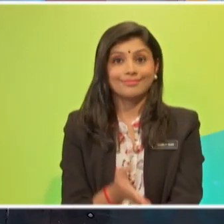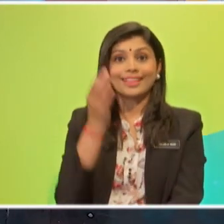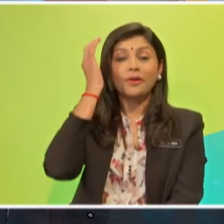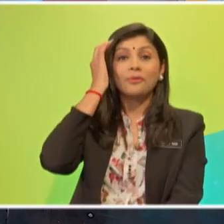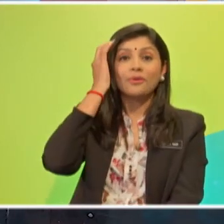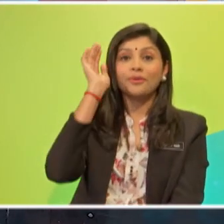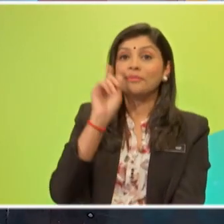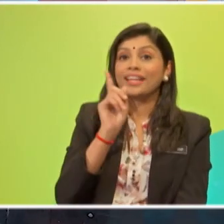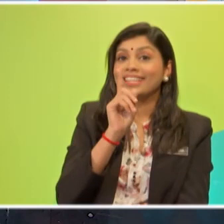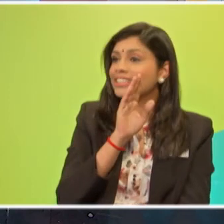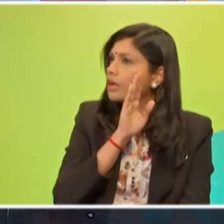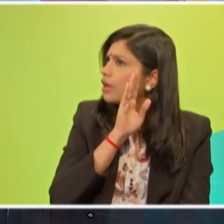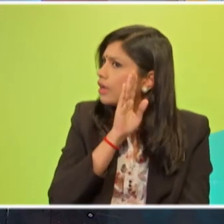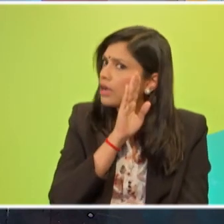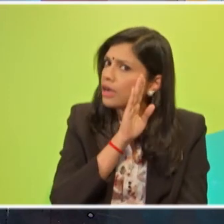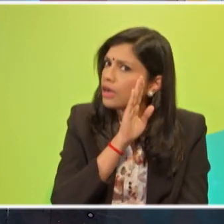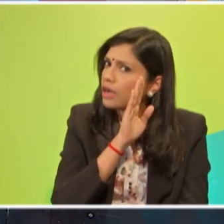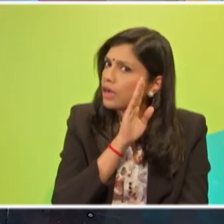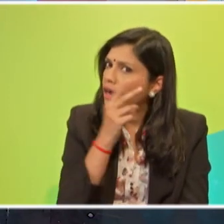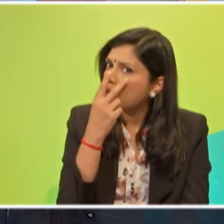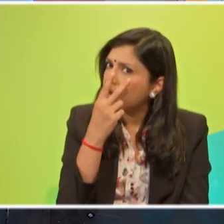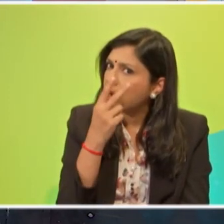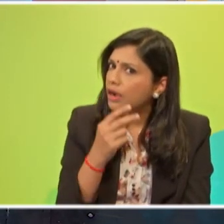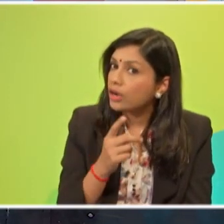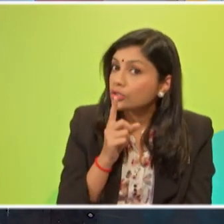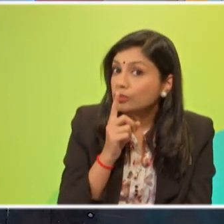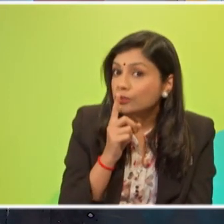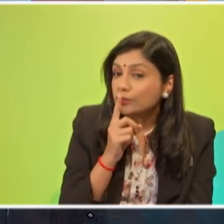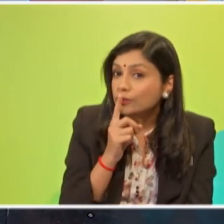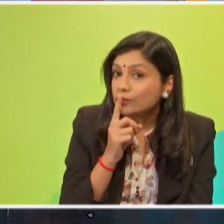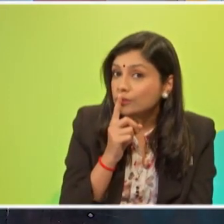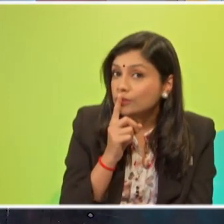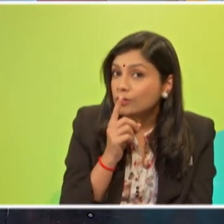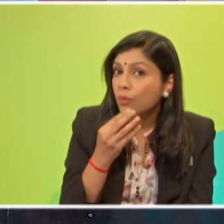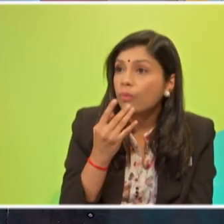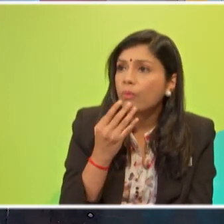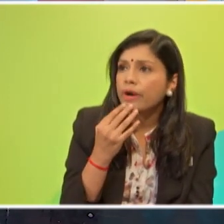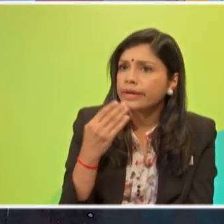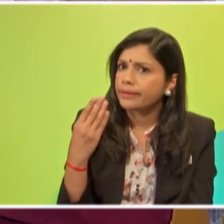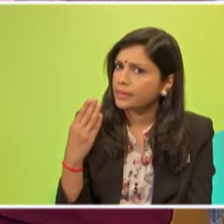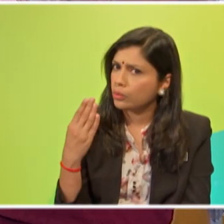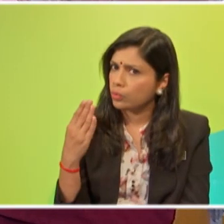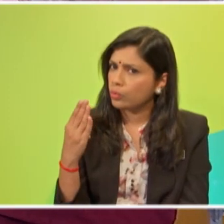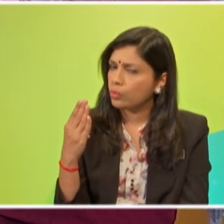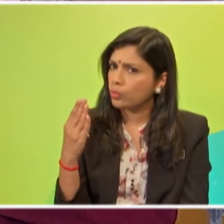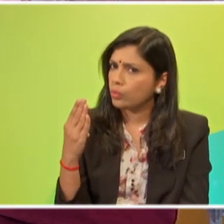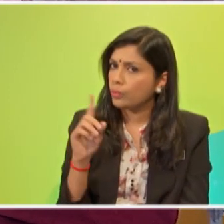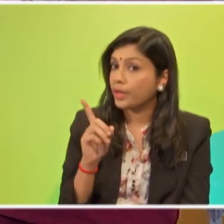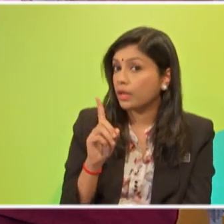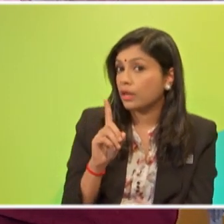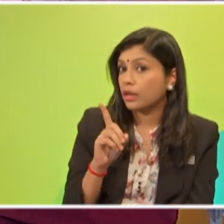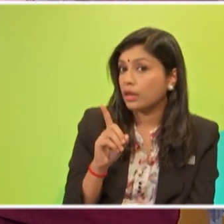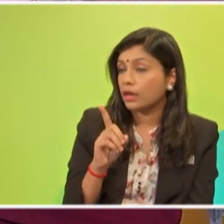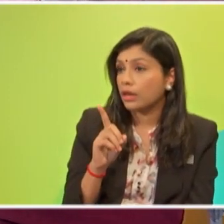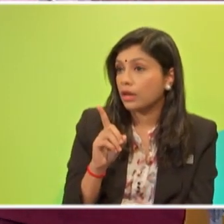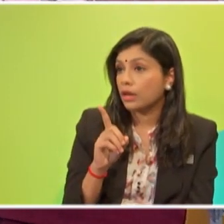Yang sebelah yang warna biru tu, cikgu. Biru. Murid di rumah, cuba teka. Yang mana satu